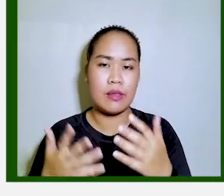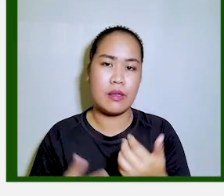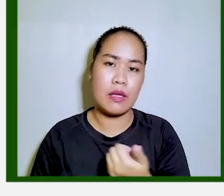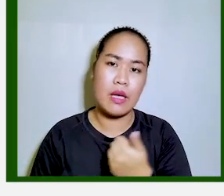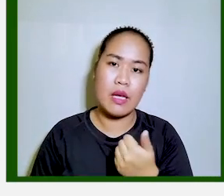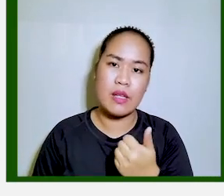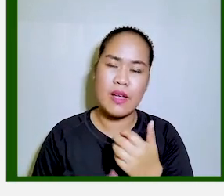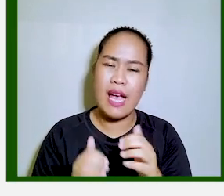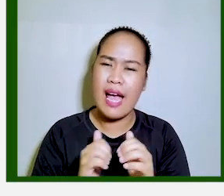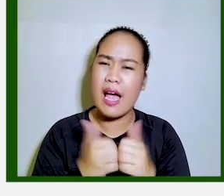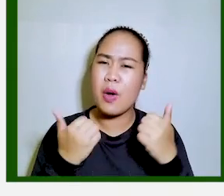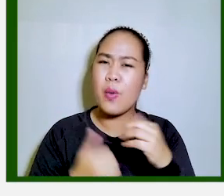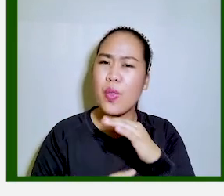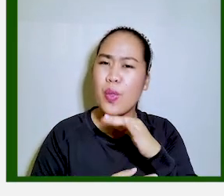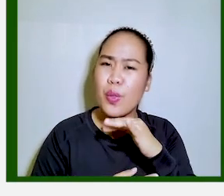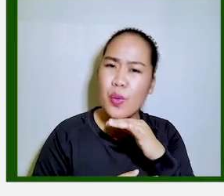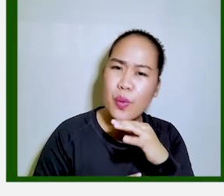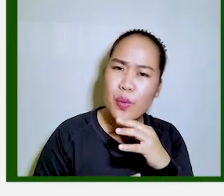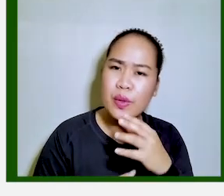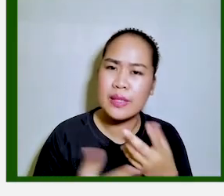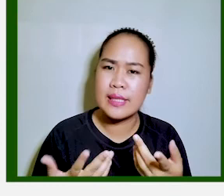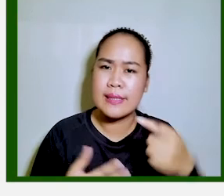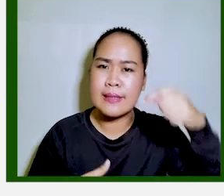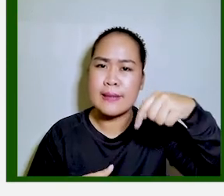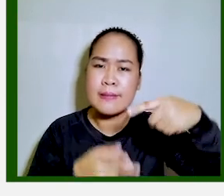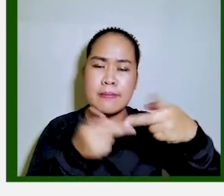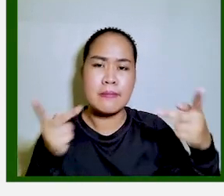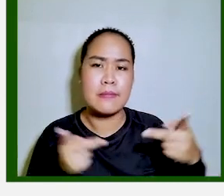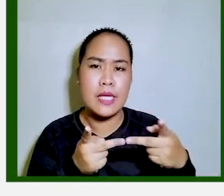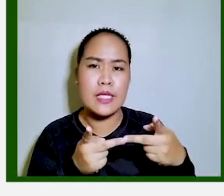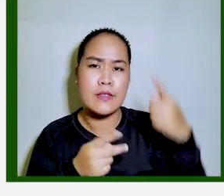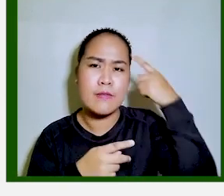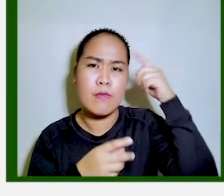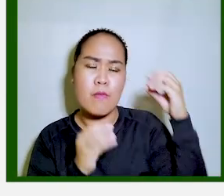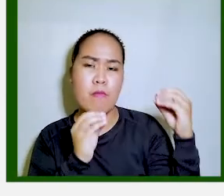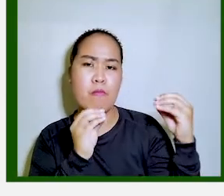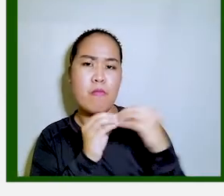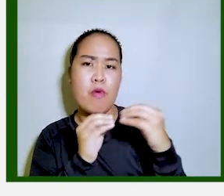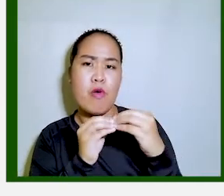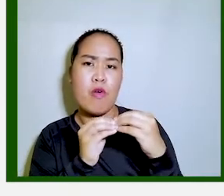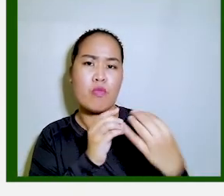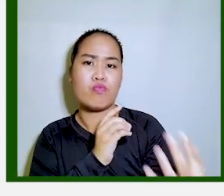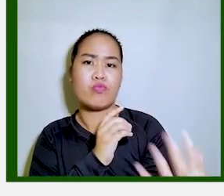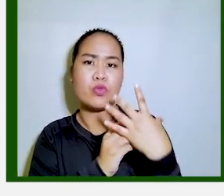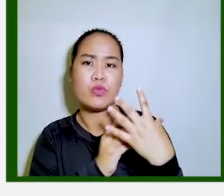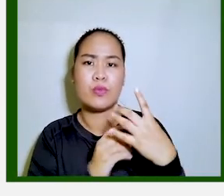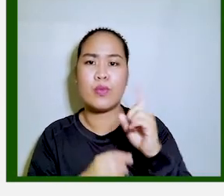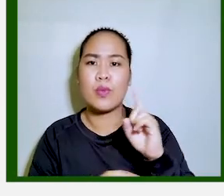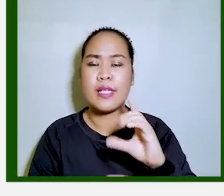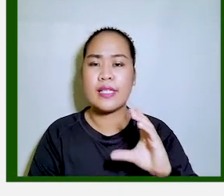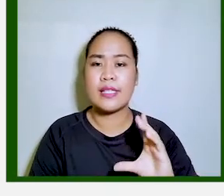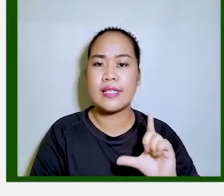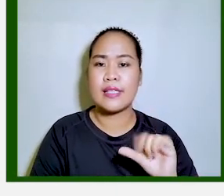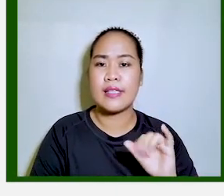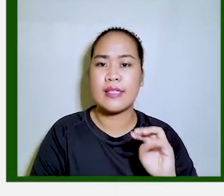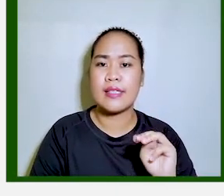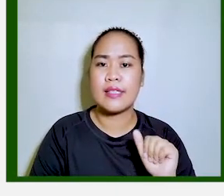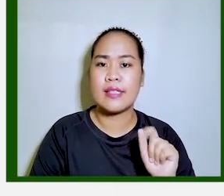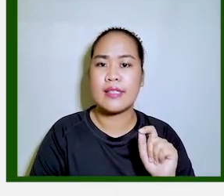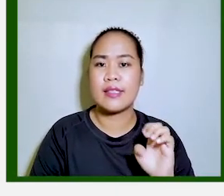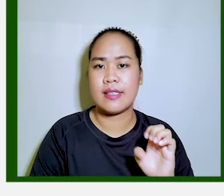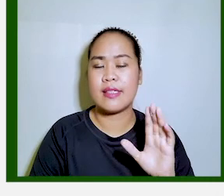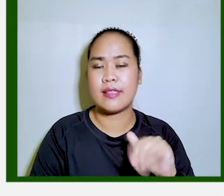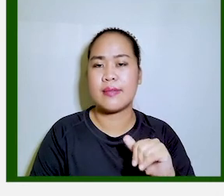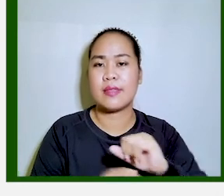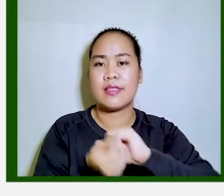our area is. That way yung impacts ng climate change ay pwede natin ma-address, no, depende sa